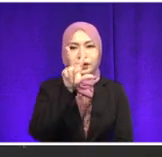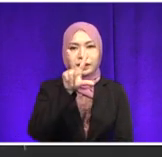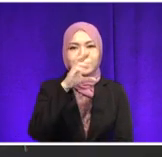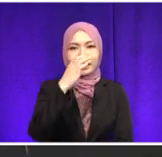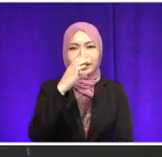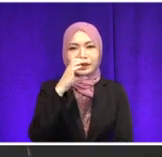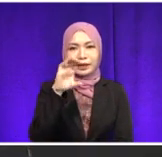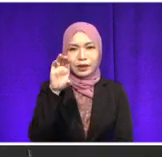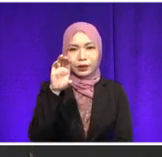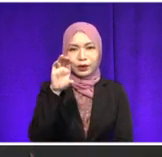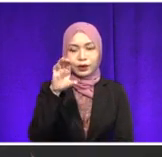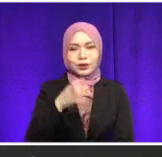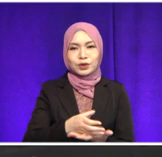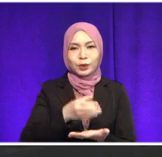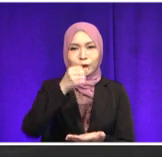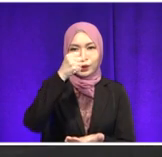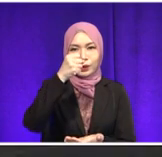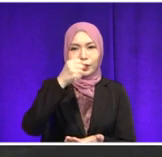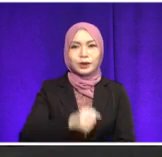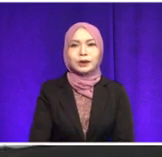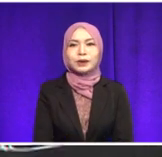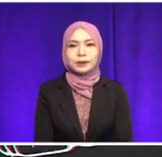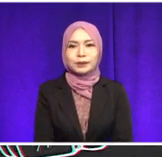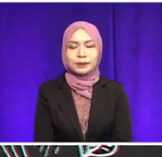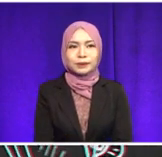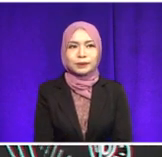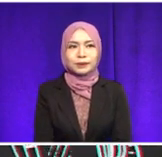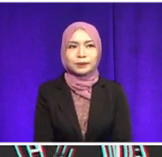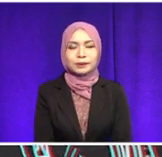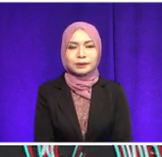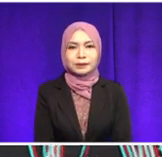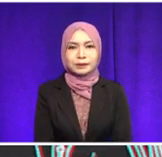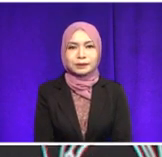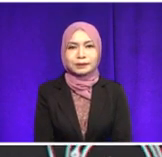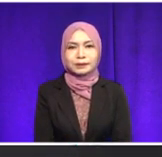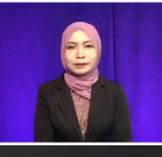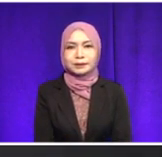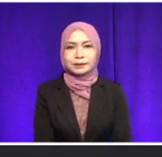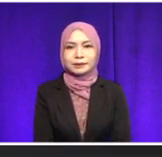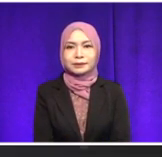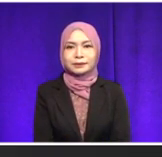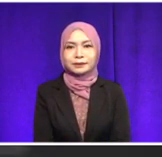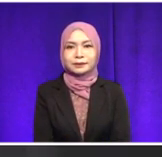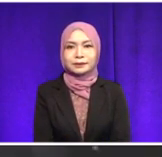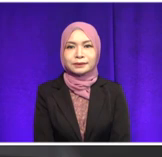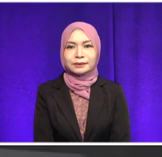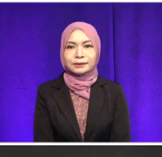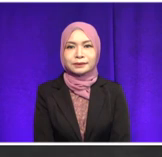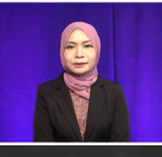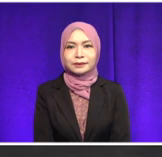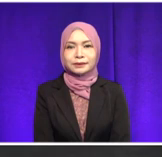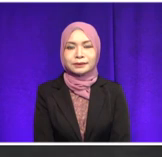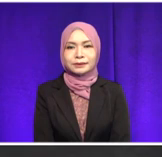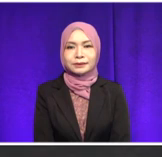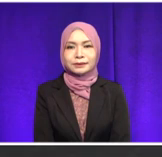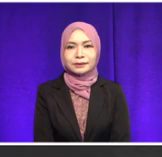kita membuat Project brief daripada peringkat perbincangan tadi kita pergi kepada Mama mencari Maklumat dalam project ciri-ciri